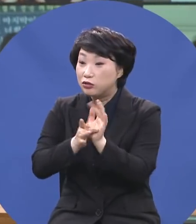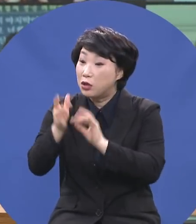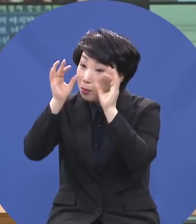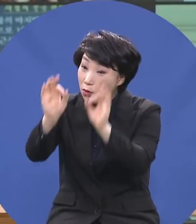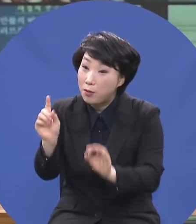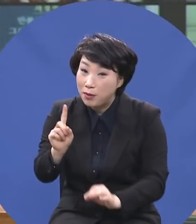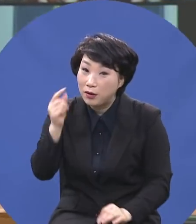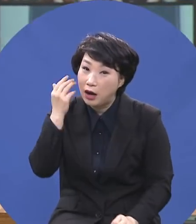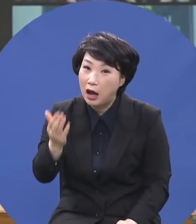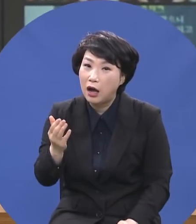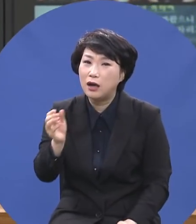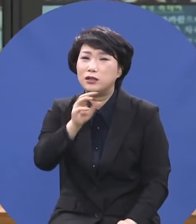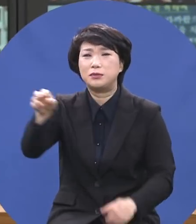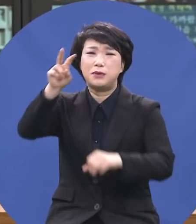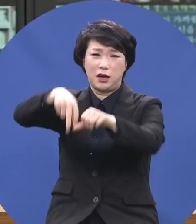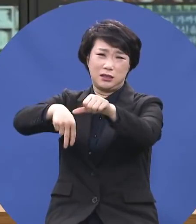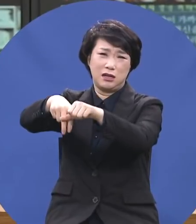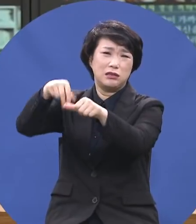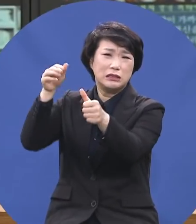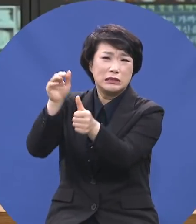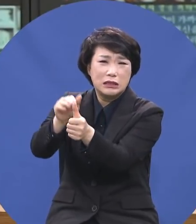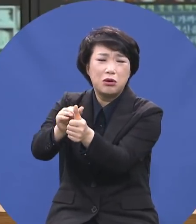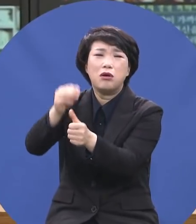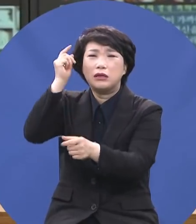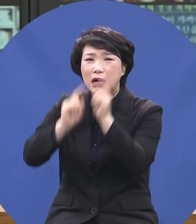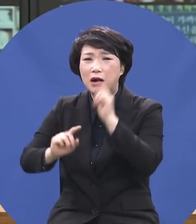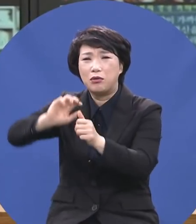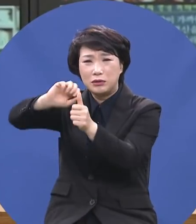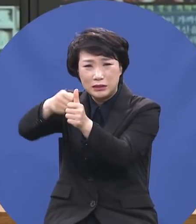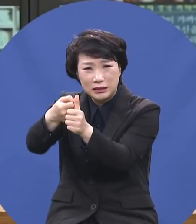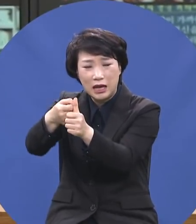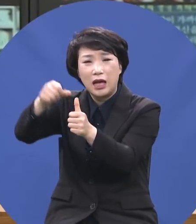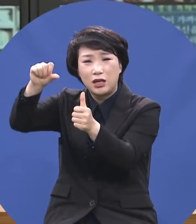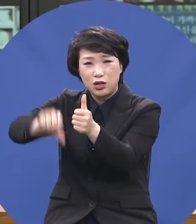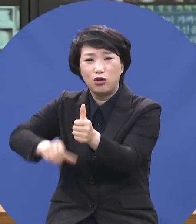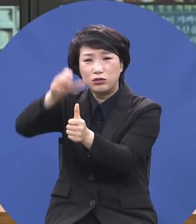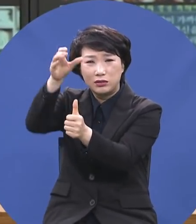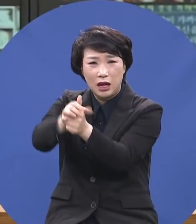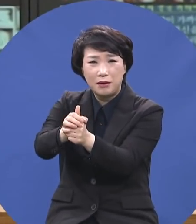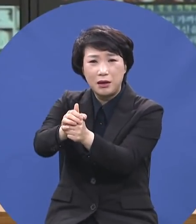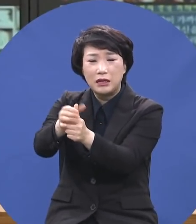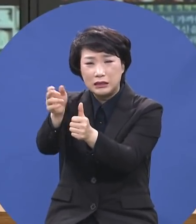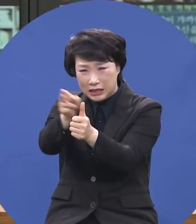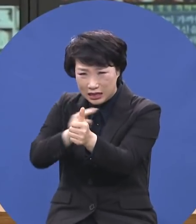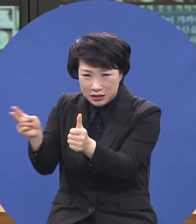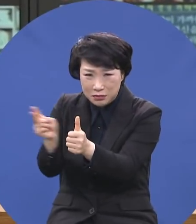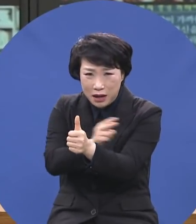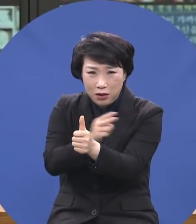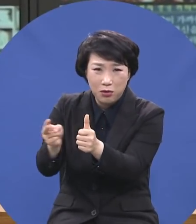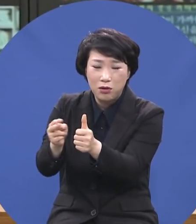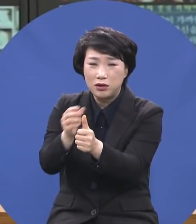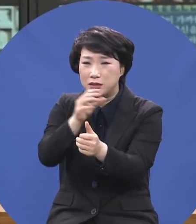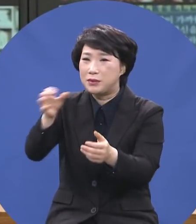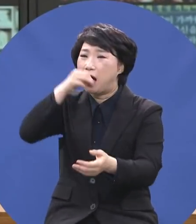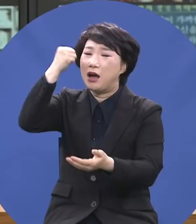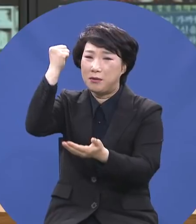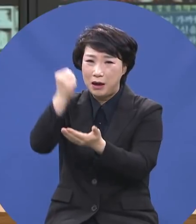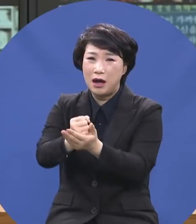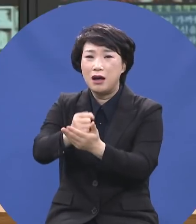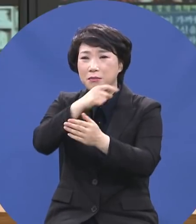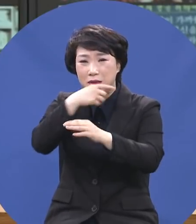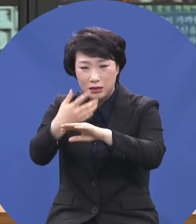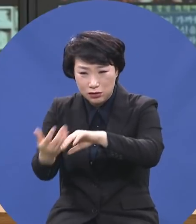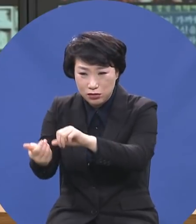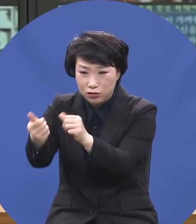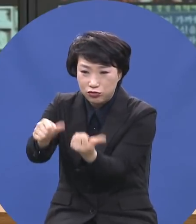봤소? 찔리고 상하고 징계받고 저주받고 채찍에 맞고 십자가에 피